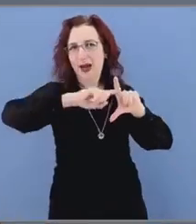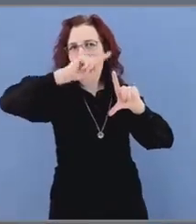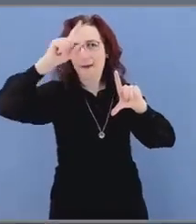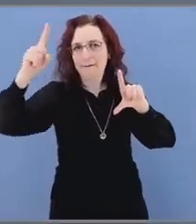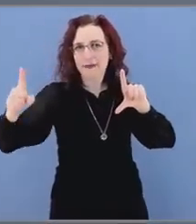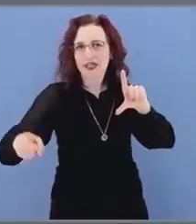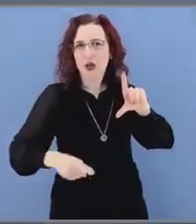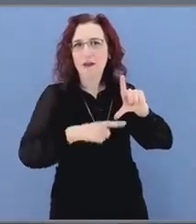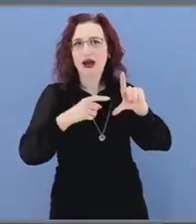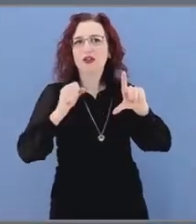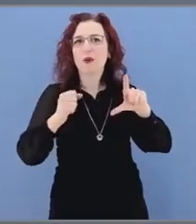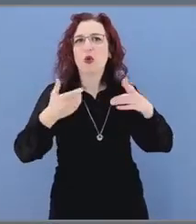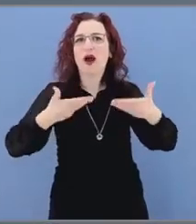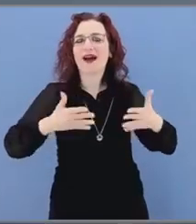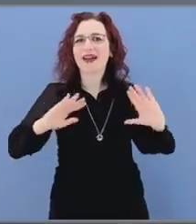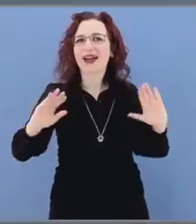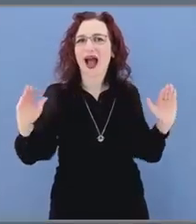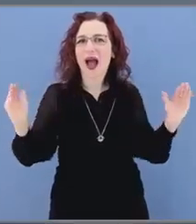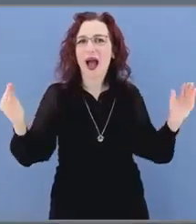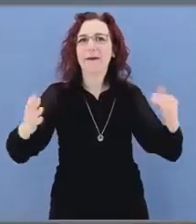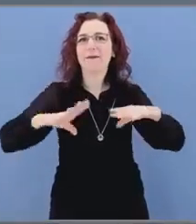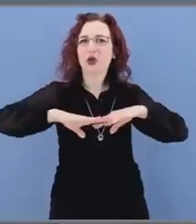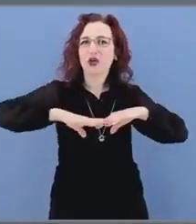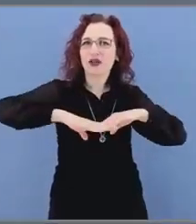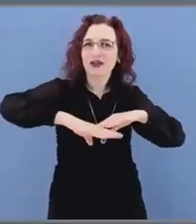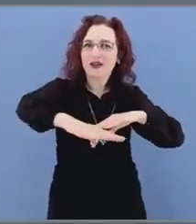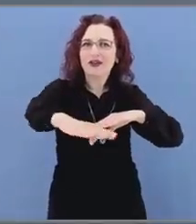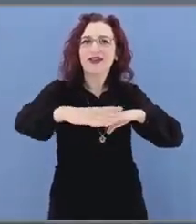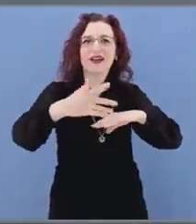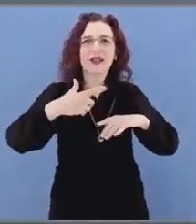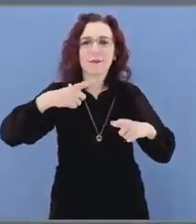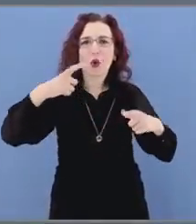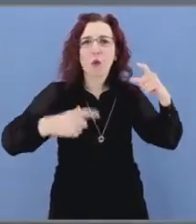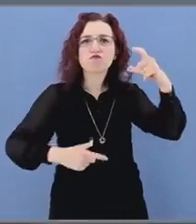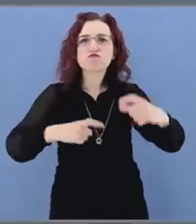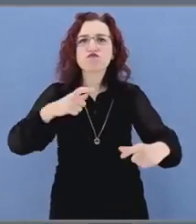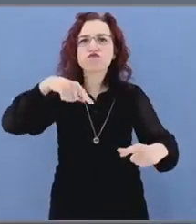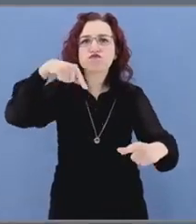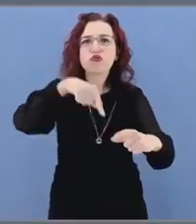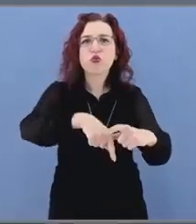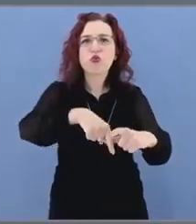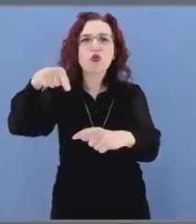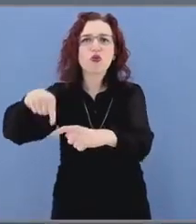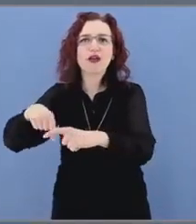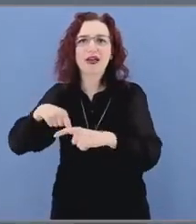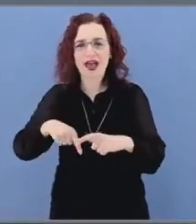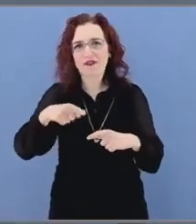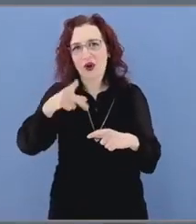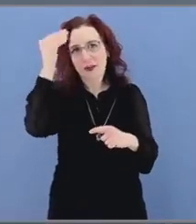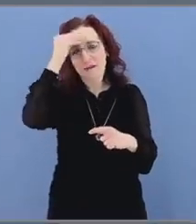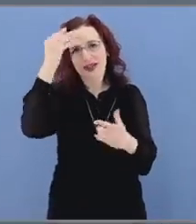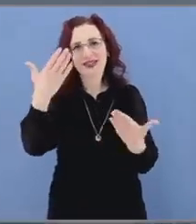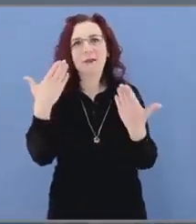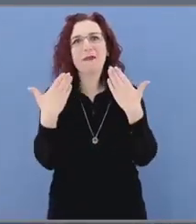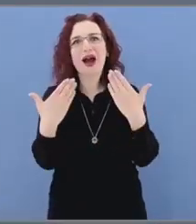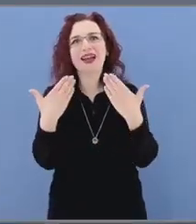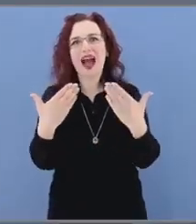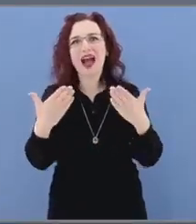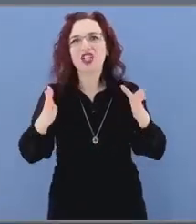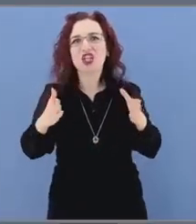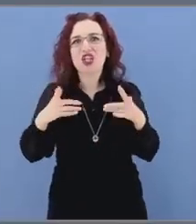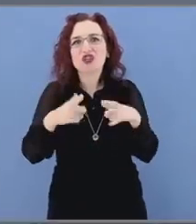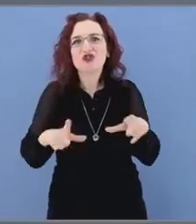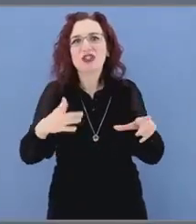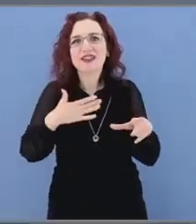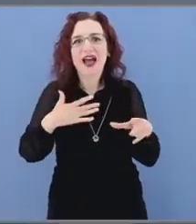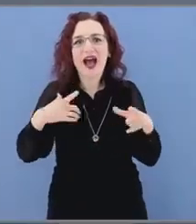strade, e riparare le buche. Immaginate che bello se potessimo riparare le buche della nostra città col pneumatico consumato dentro la nostra città.